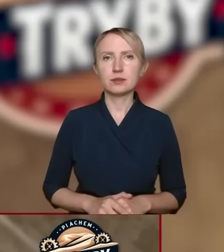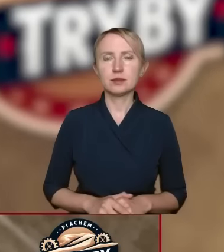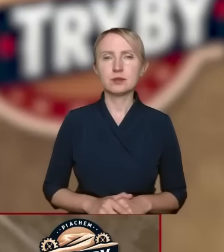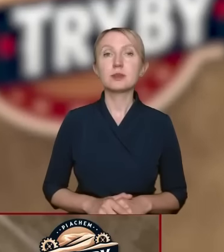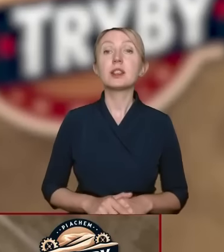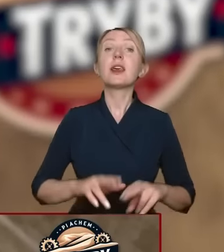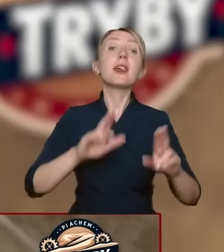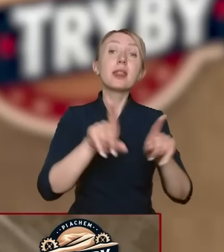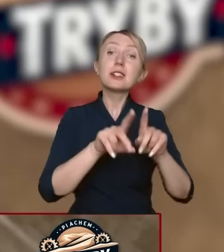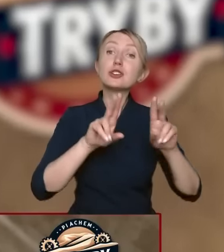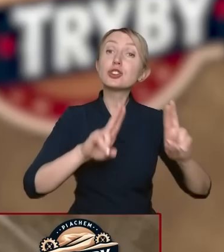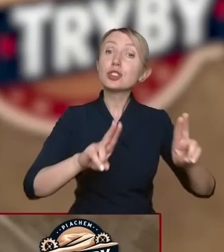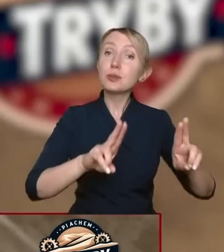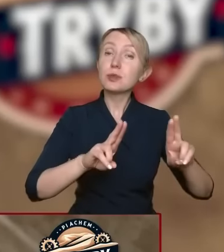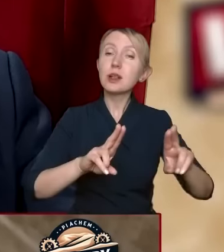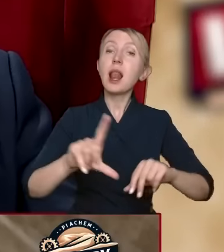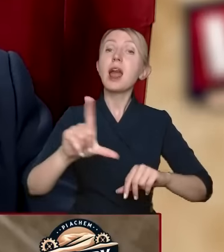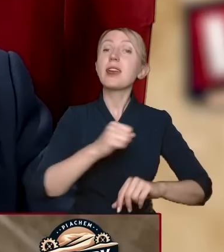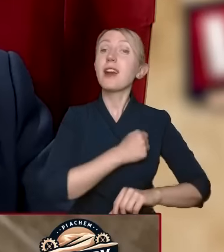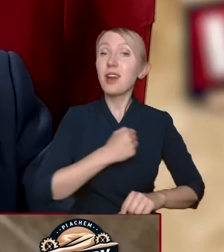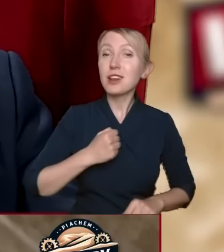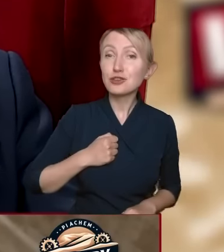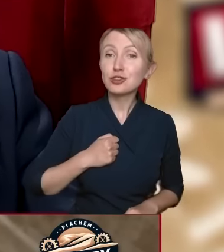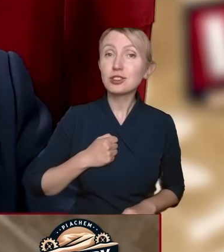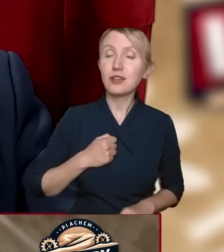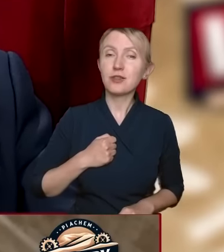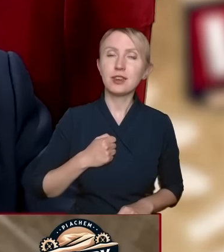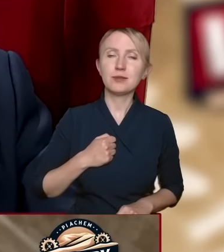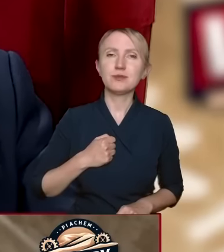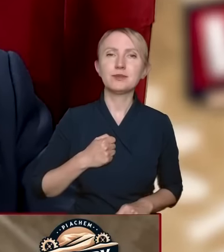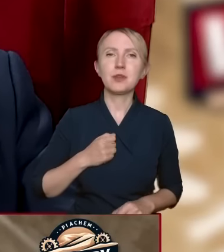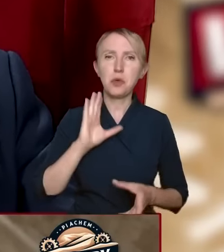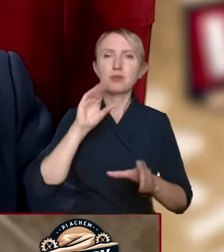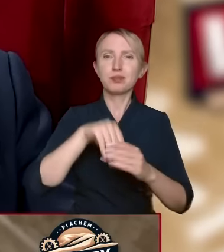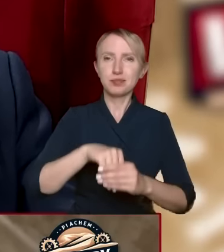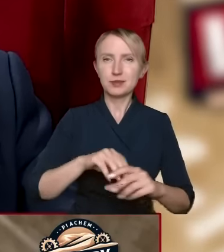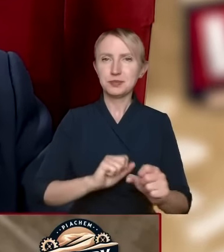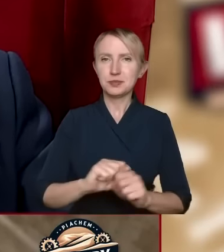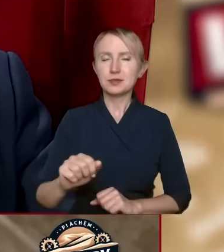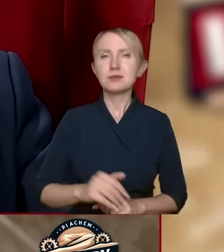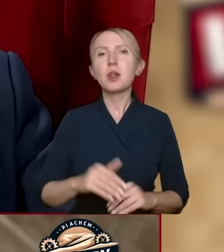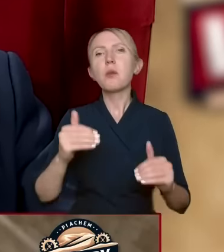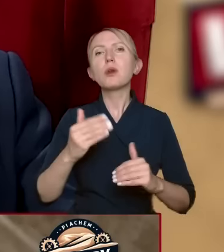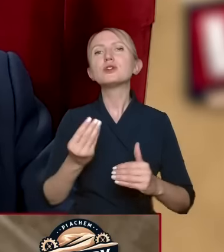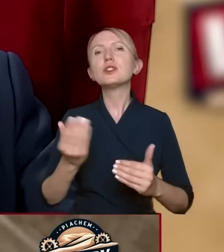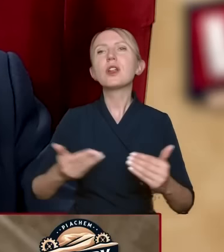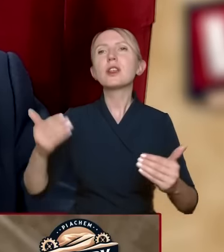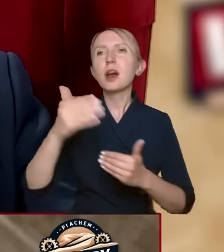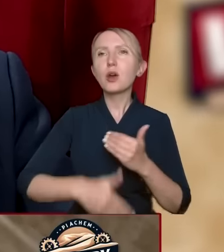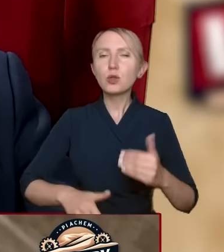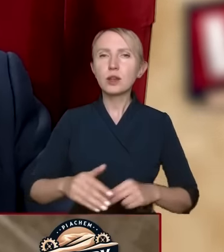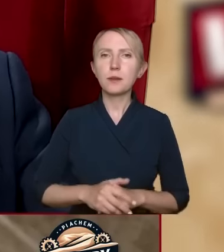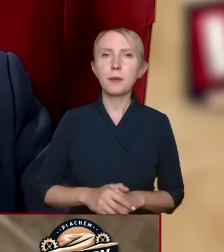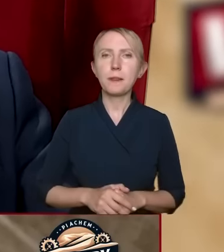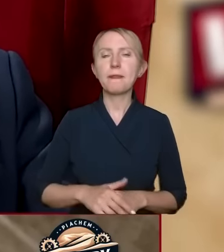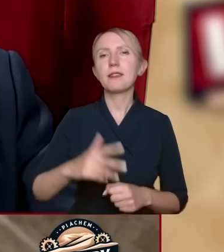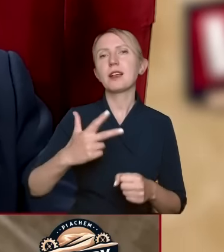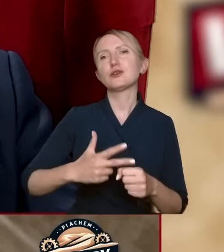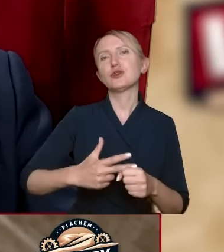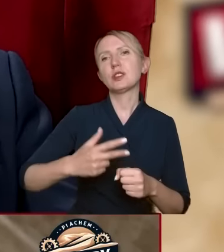kibicami Legii Warszawa, którzy w tym uczestniczą. Może jeszcze na koniec 30.